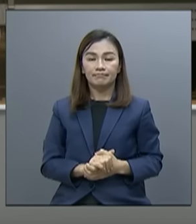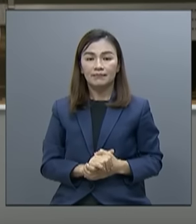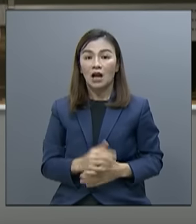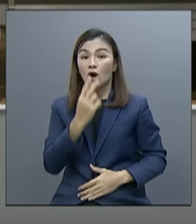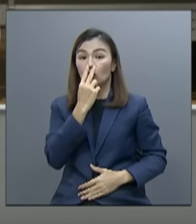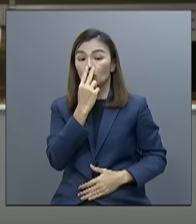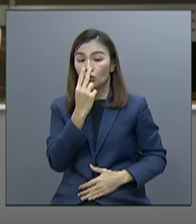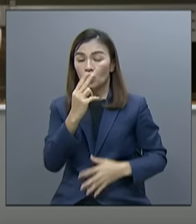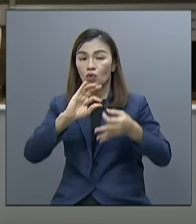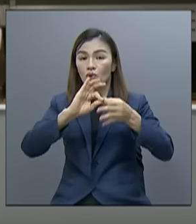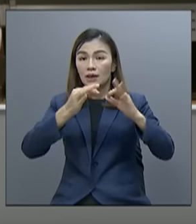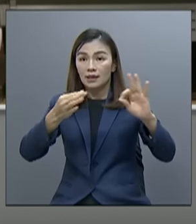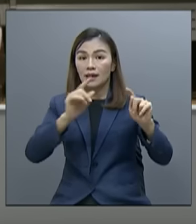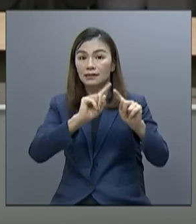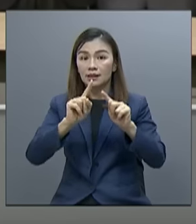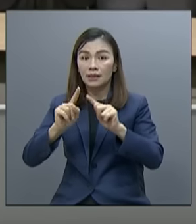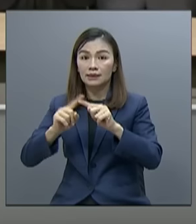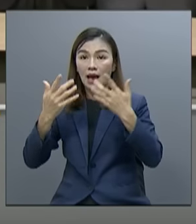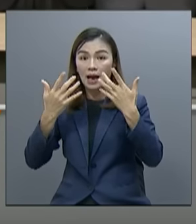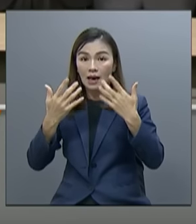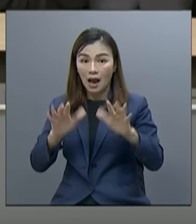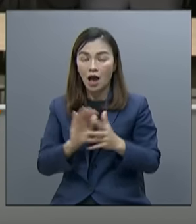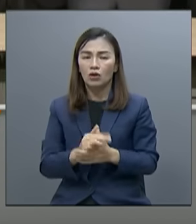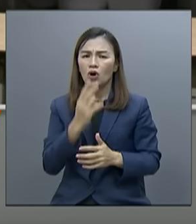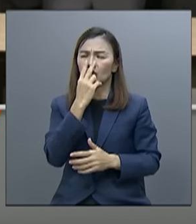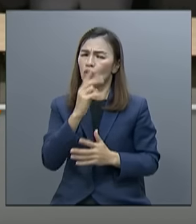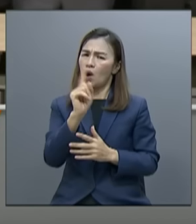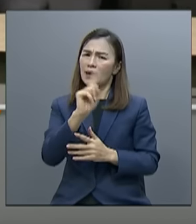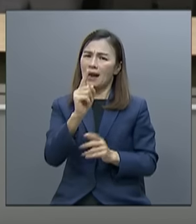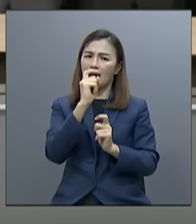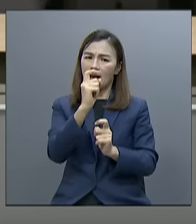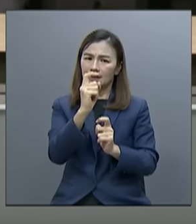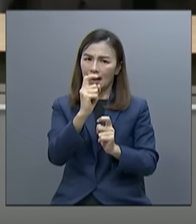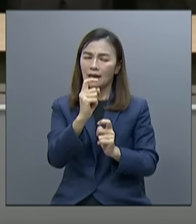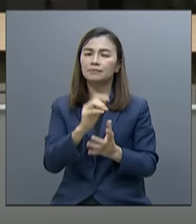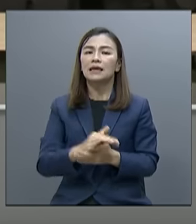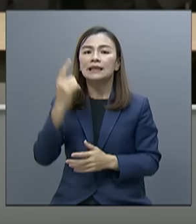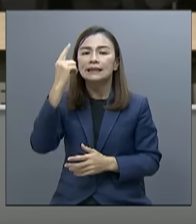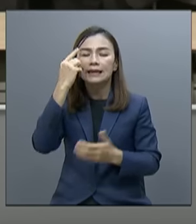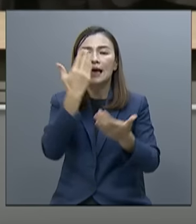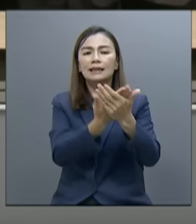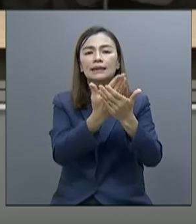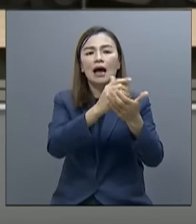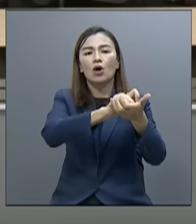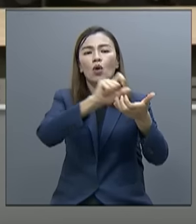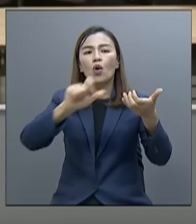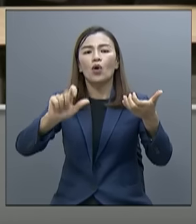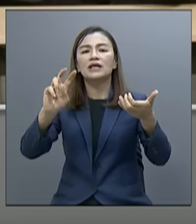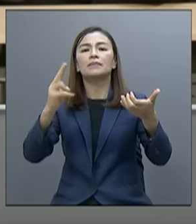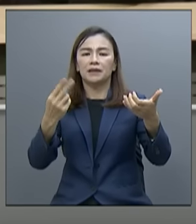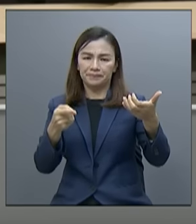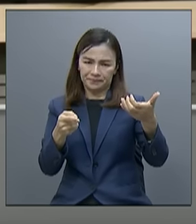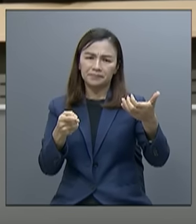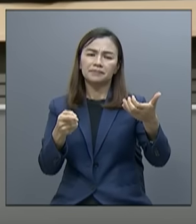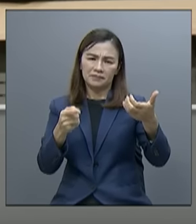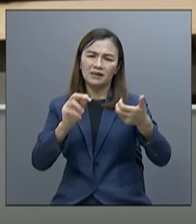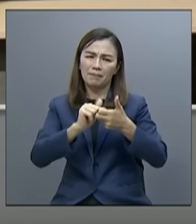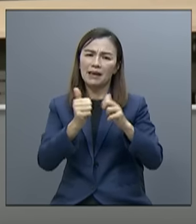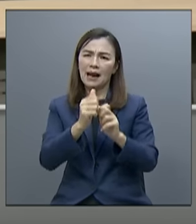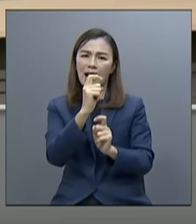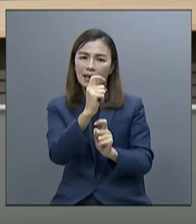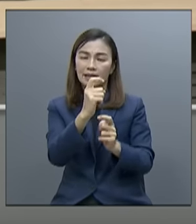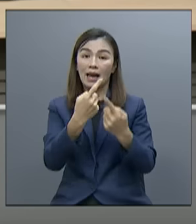องหลายประเด็นแบบนี้สรุปว่าอันไหนที่ดูจะเสี่ยงที่สุดก็คงจะหนีไม่พ้นดิจิทัลวอลเล็ตเนี่ยแหละค่ะแต่ถ้าเกิดว่ามีการปรับเปลี่ยนก็ดูจะร